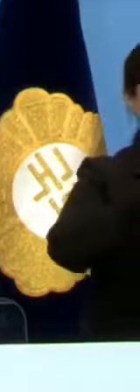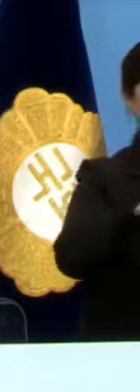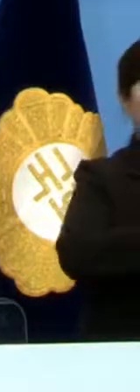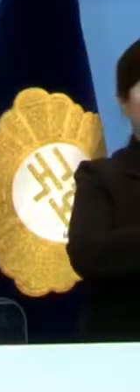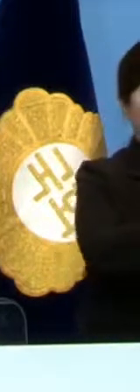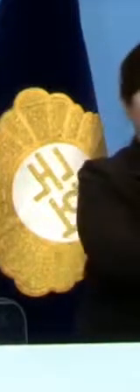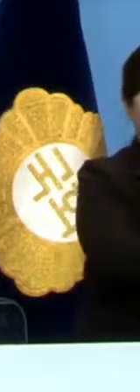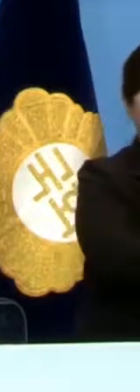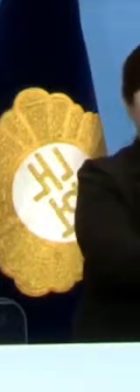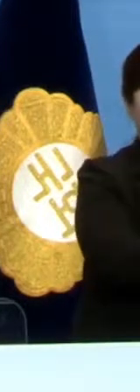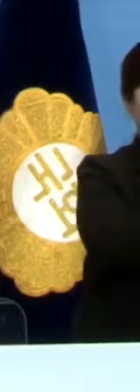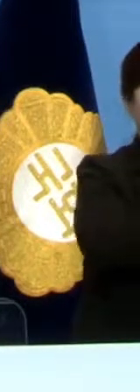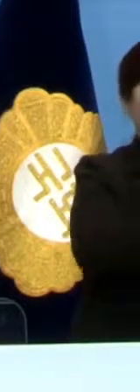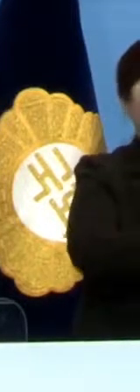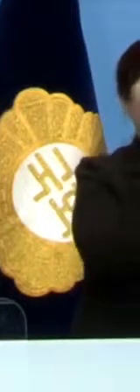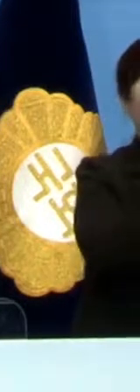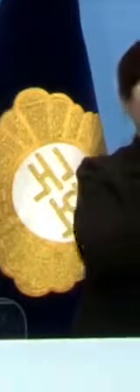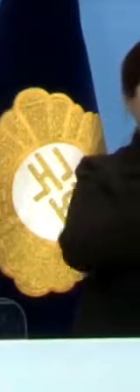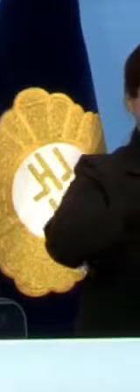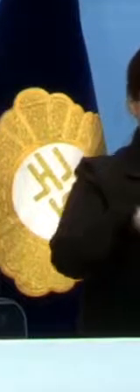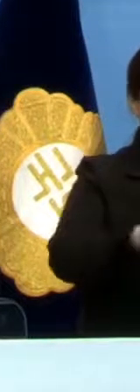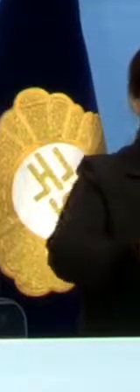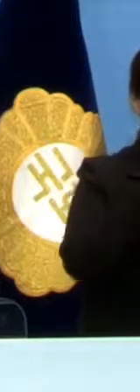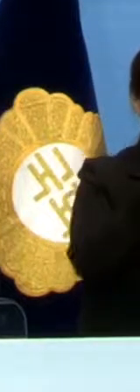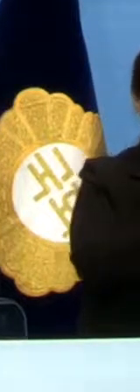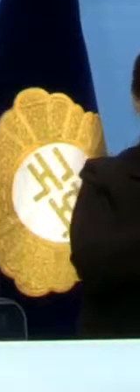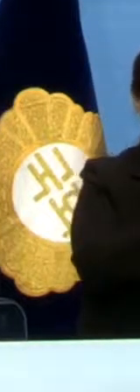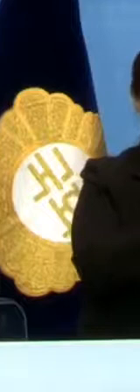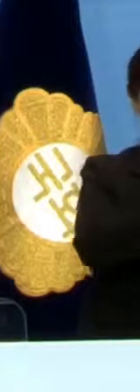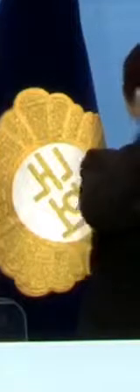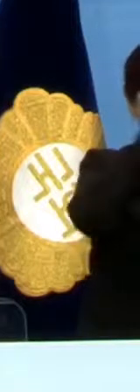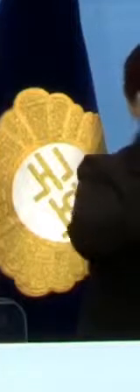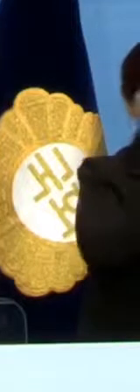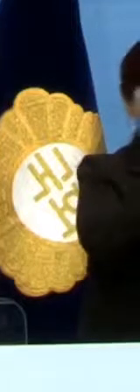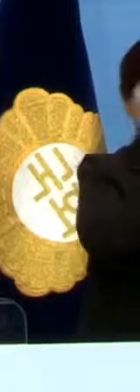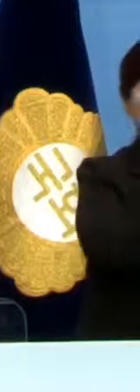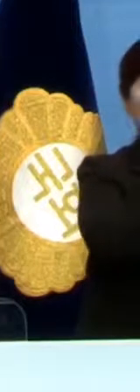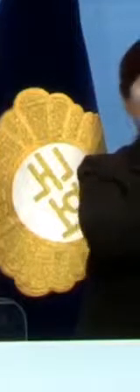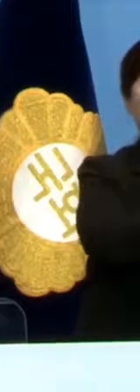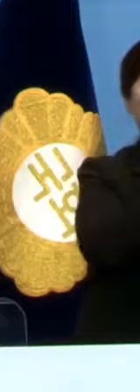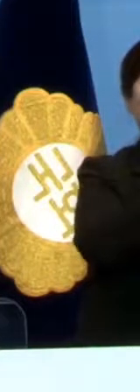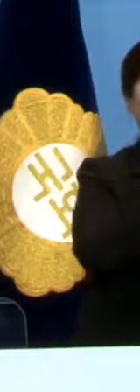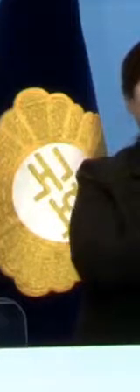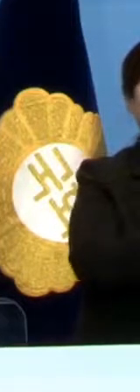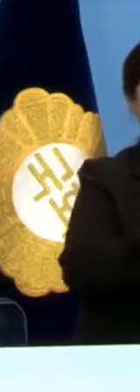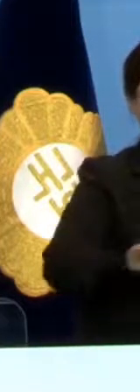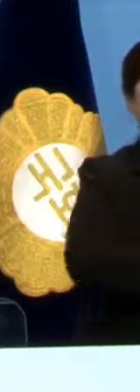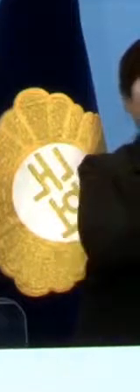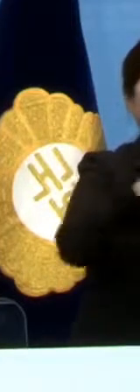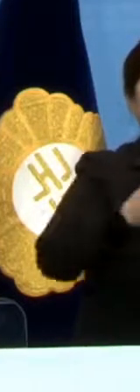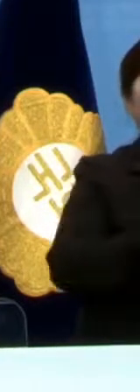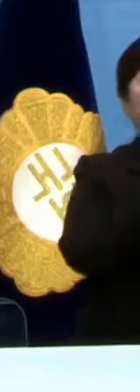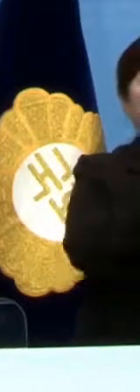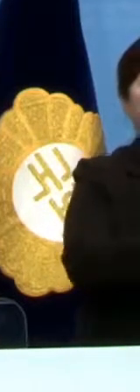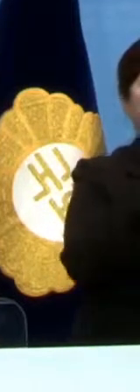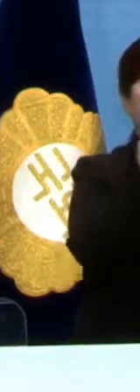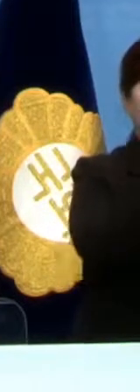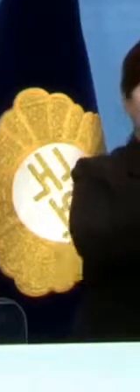있어서도 법안을 만들고 정책을 입안하고 예산을 수립함에 있어서도 저희의 고향